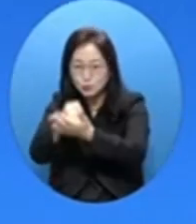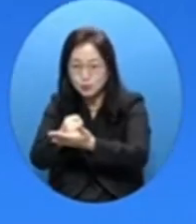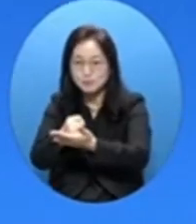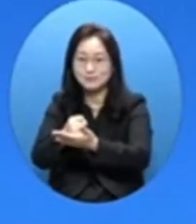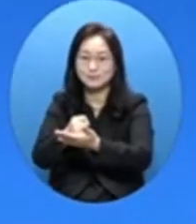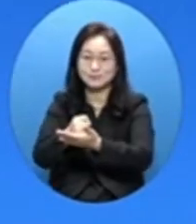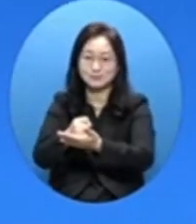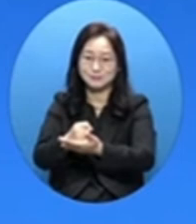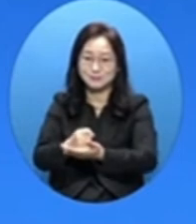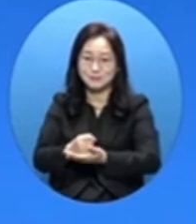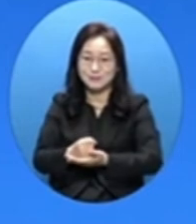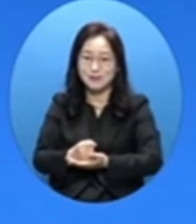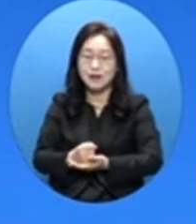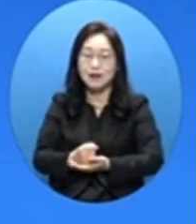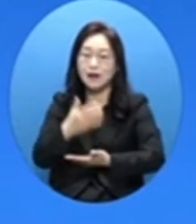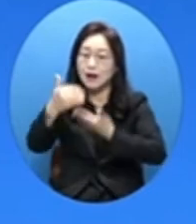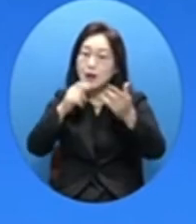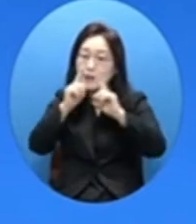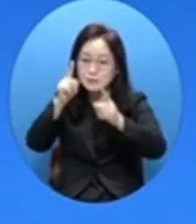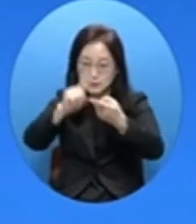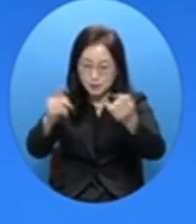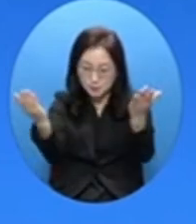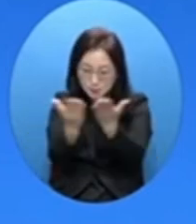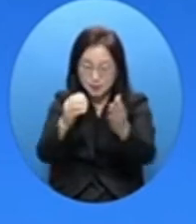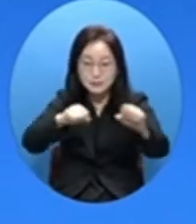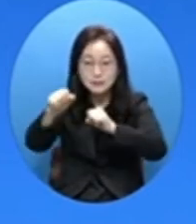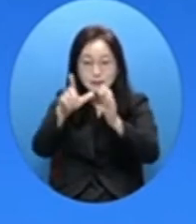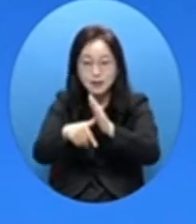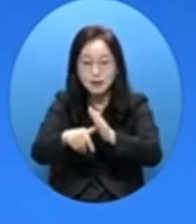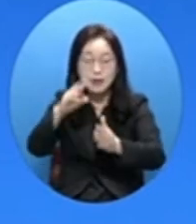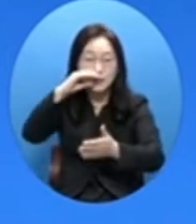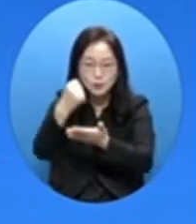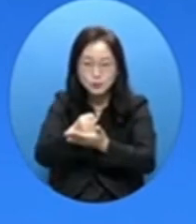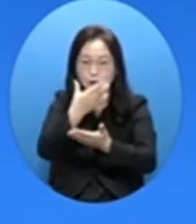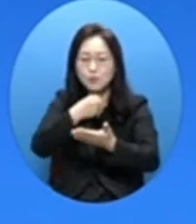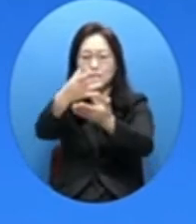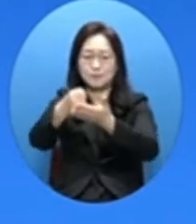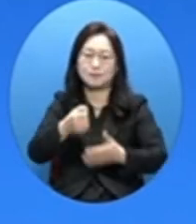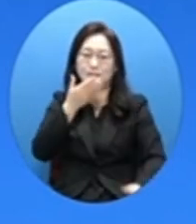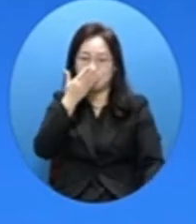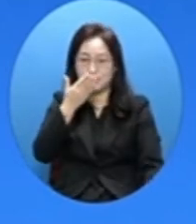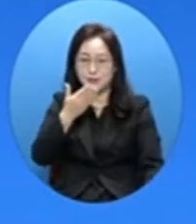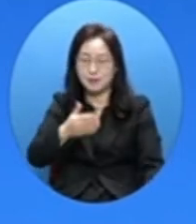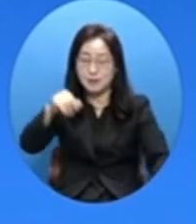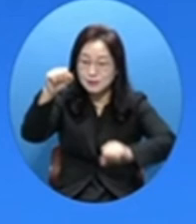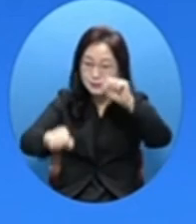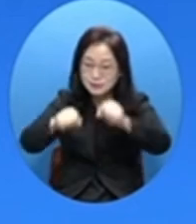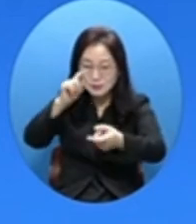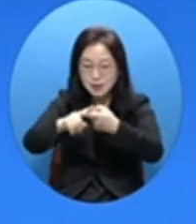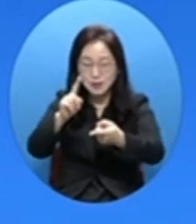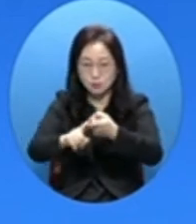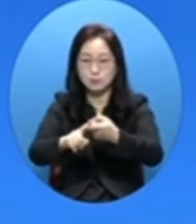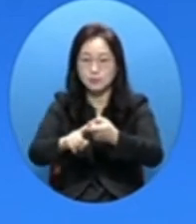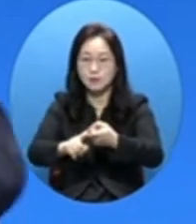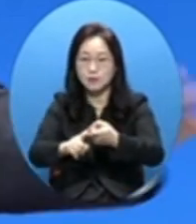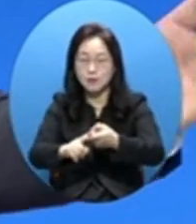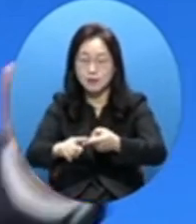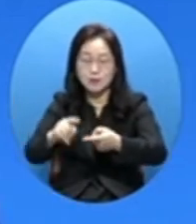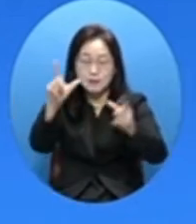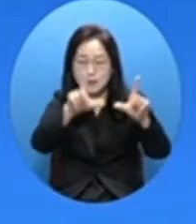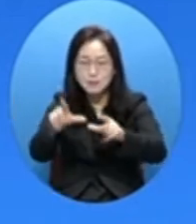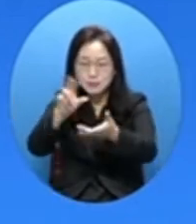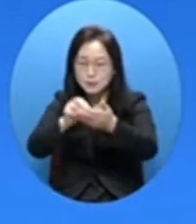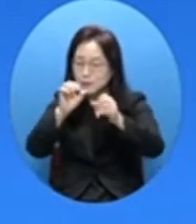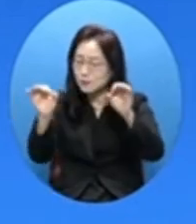형통하리라. 말씀을 지켜 행할 때 형통의 복을 주시는 것입니다. 말씀을 지켜 행할 때 우리 삶 가운데 모든 문제가